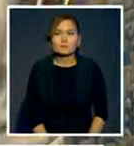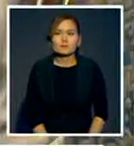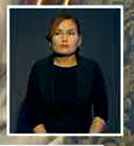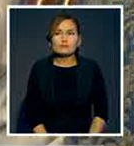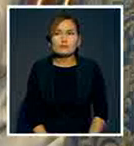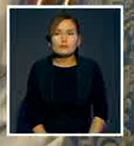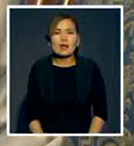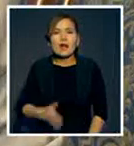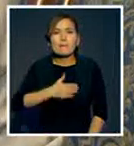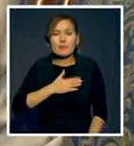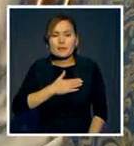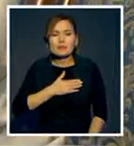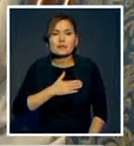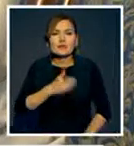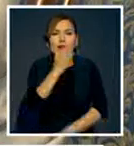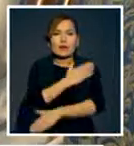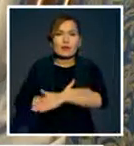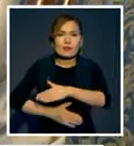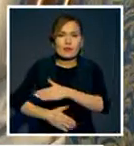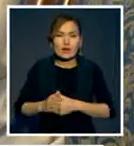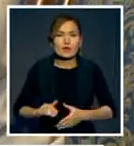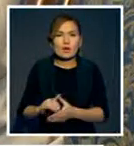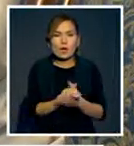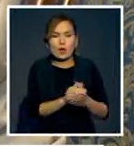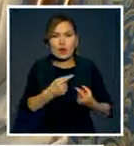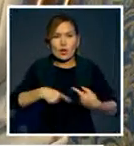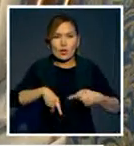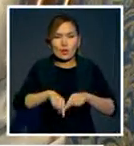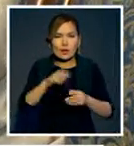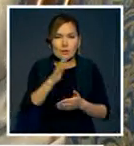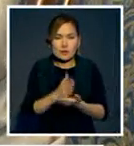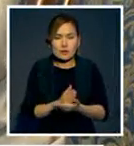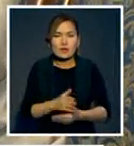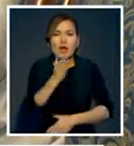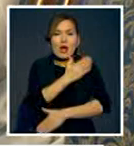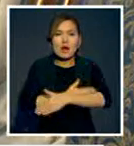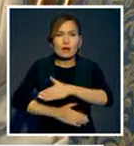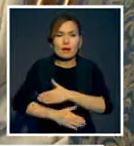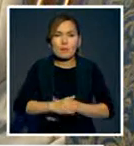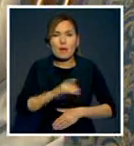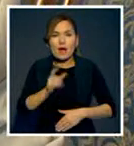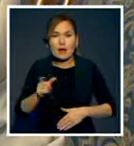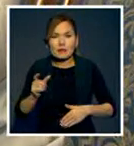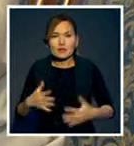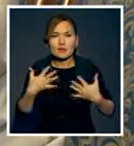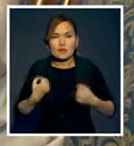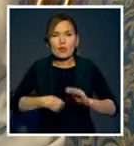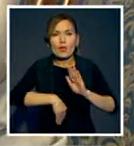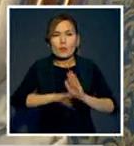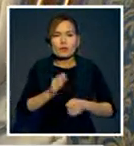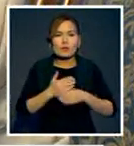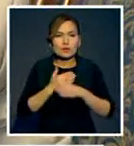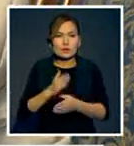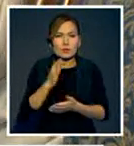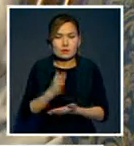Өзіміздің қоғамдық бірлестігіміздің өзінде де көптеген шаралар, ол бүгінгі таңда мына мүгедек жандардың 16 жағында сонда көп үлестерін қосып отыр. Оның